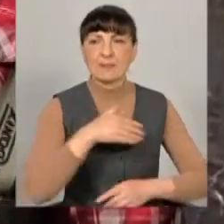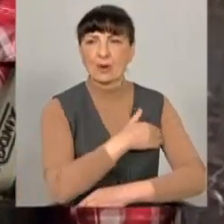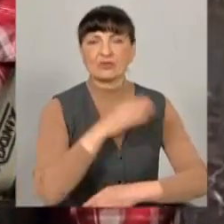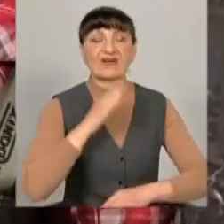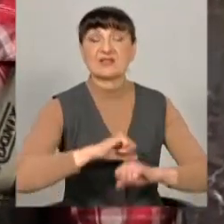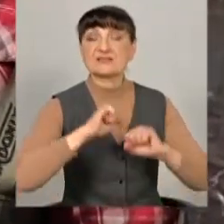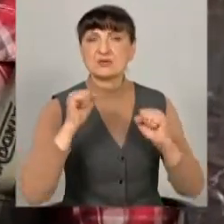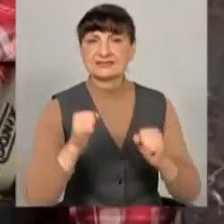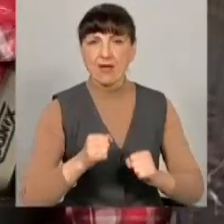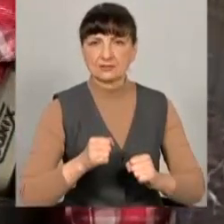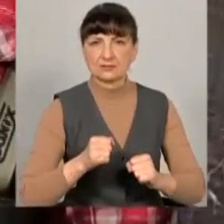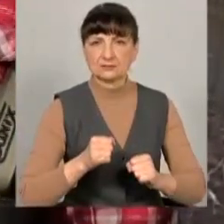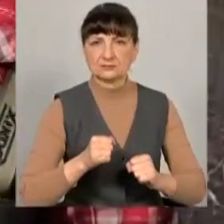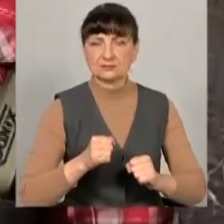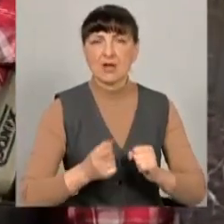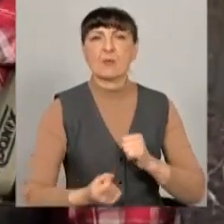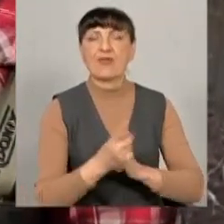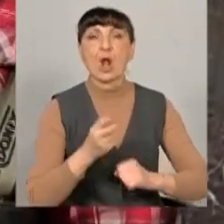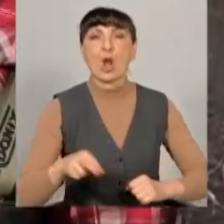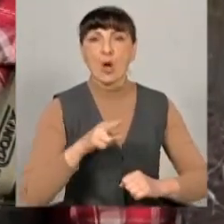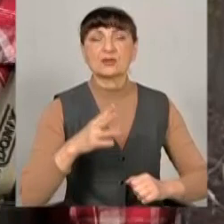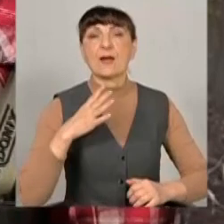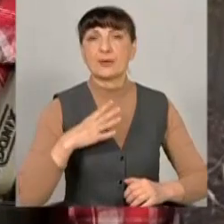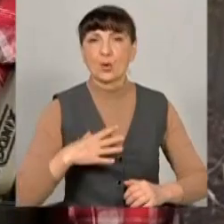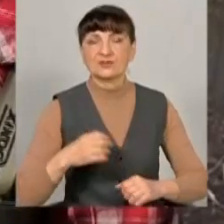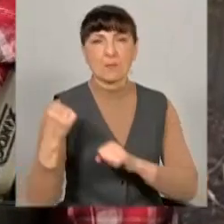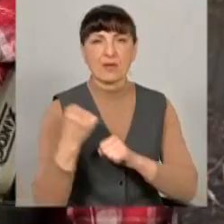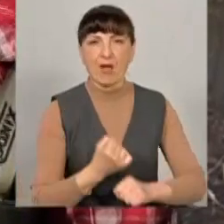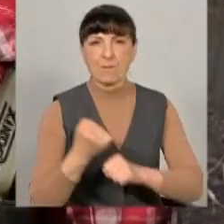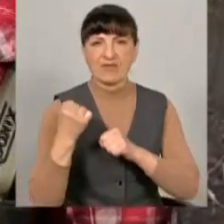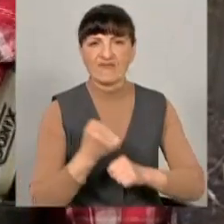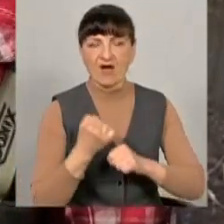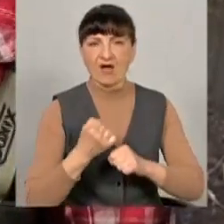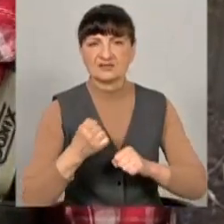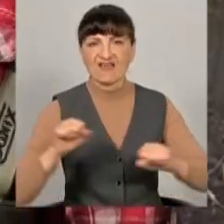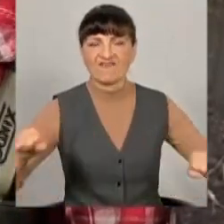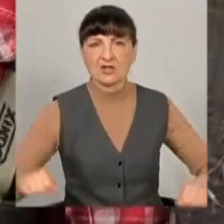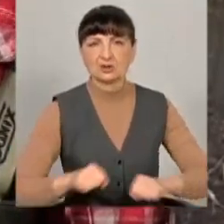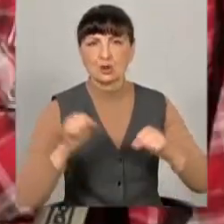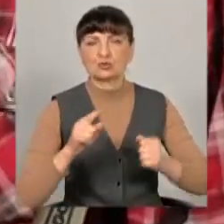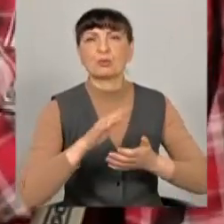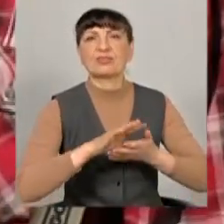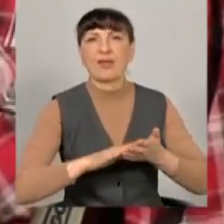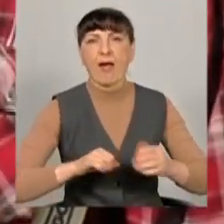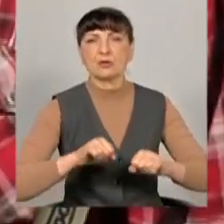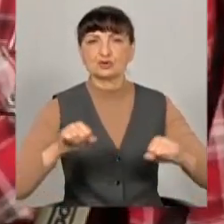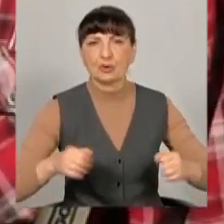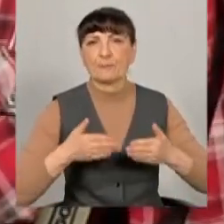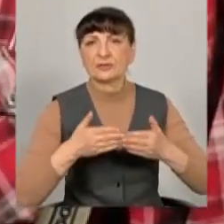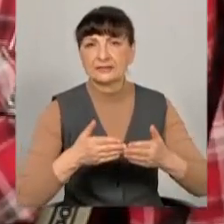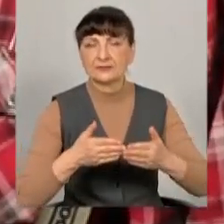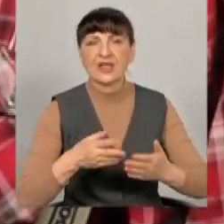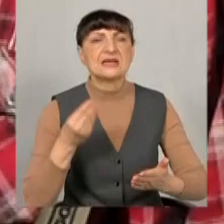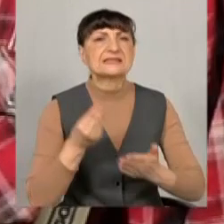замерзает, получается. И появляется лед, и приходится его пробивать веслом, и чтобы плыть дальше. Ценные вещи